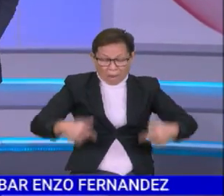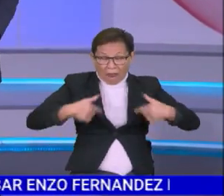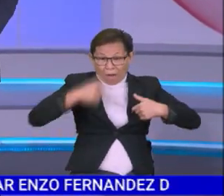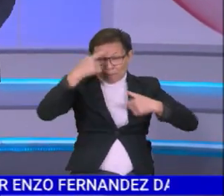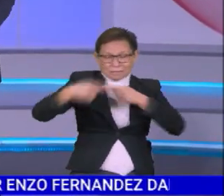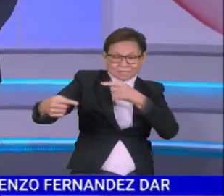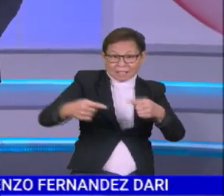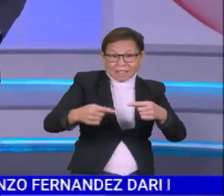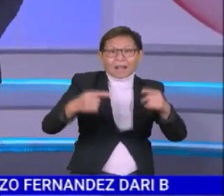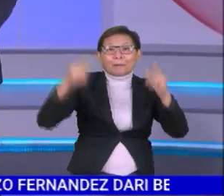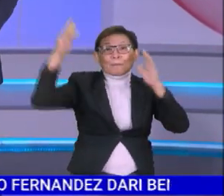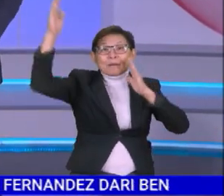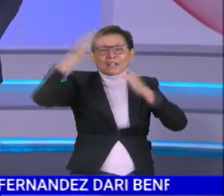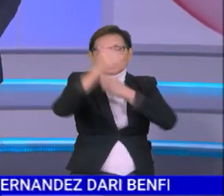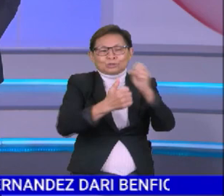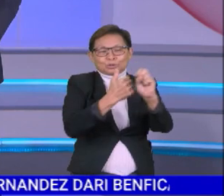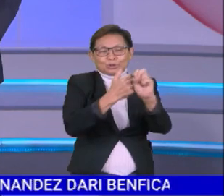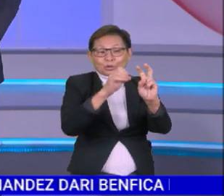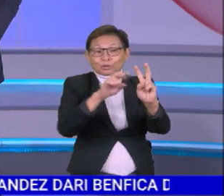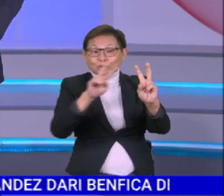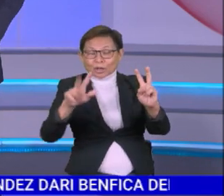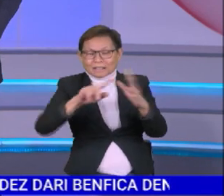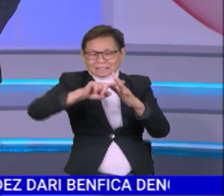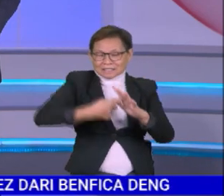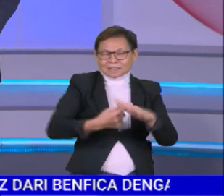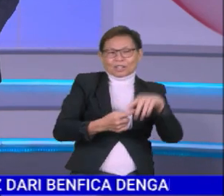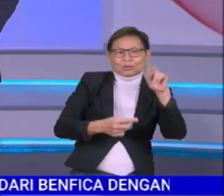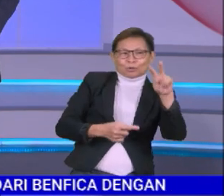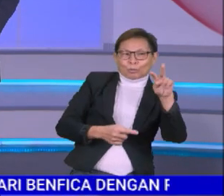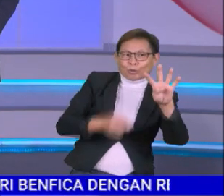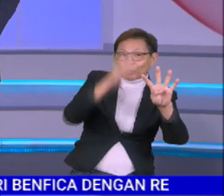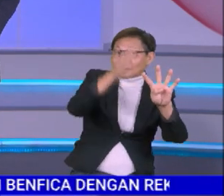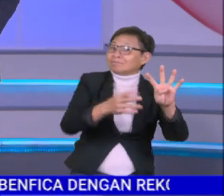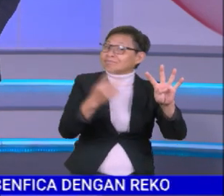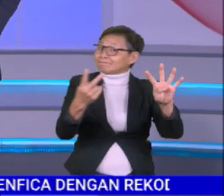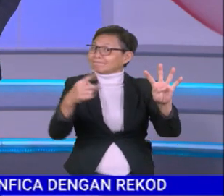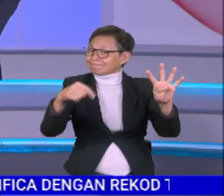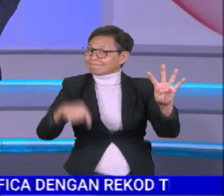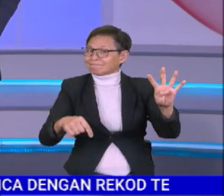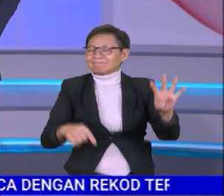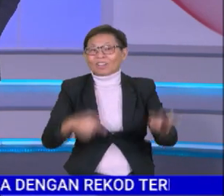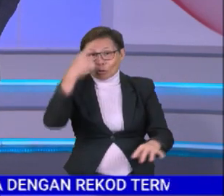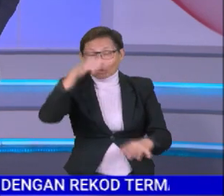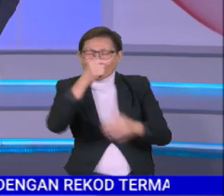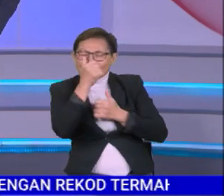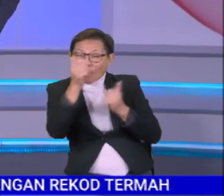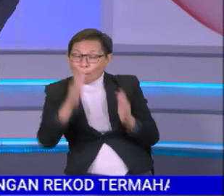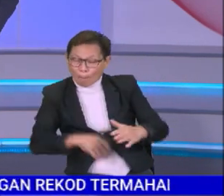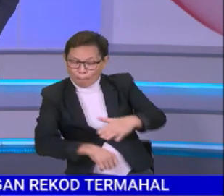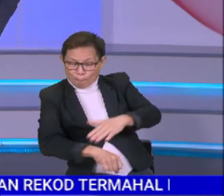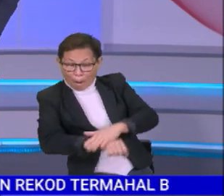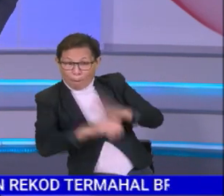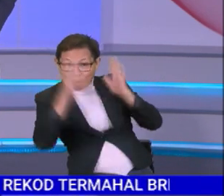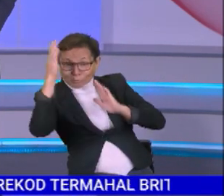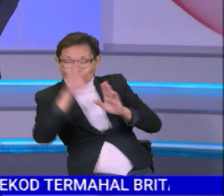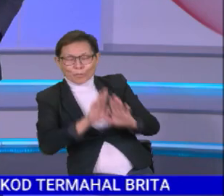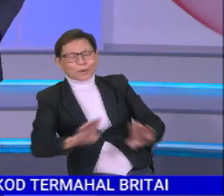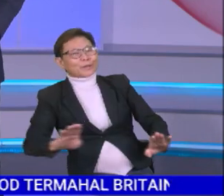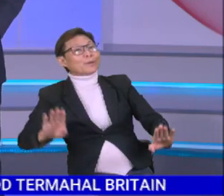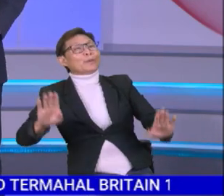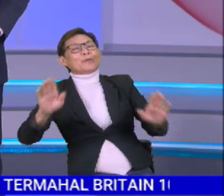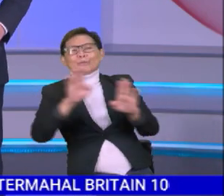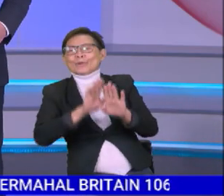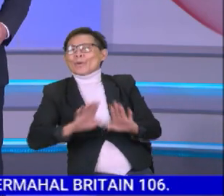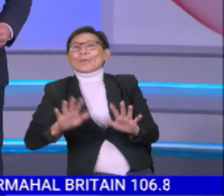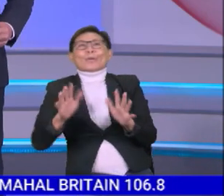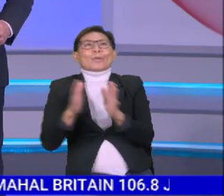Liga Malaysia 2023 bermula pada 24 Februari ini. Bagi peminat bola sepak tanah air, berita itu memang